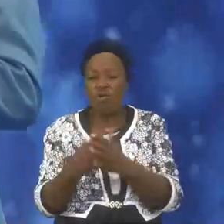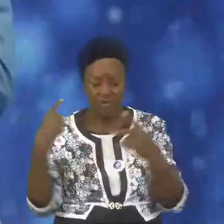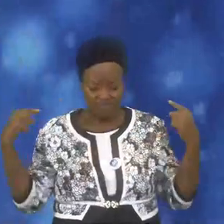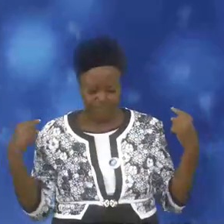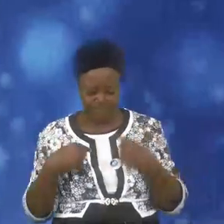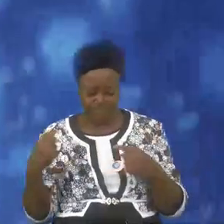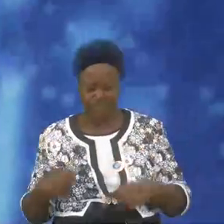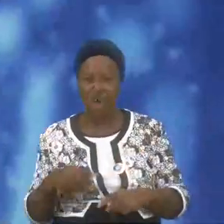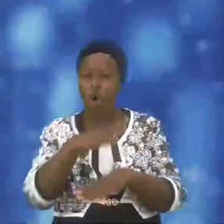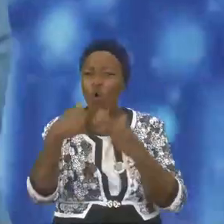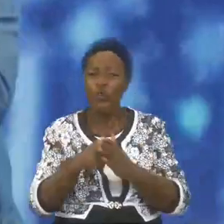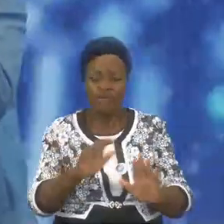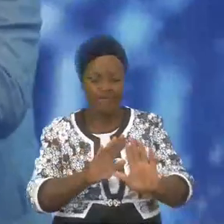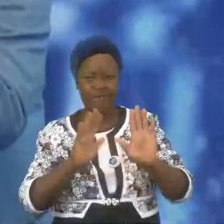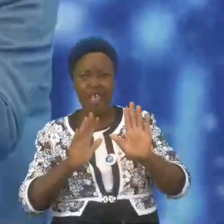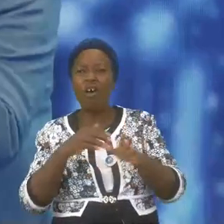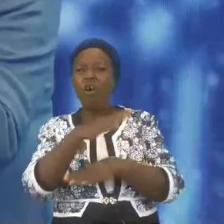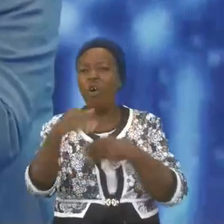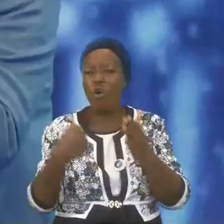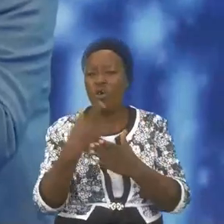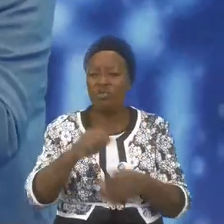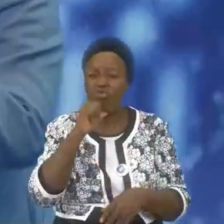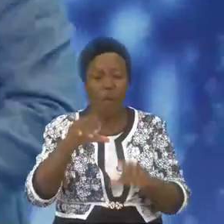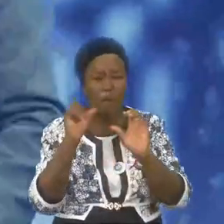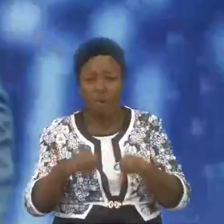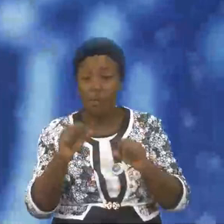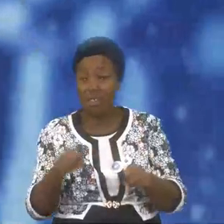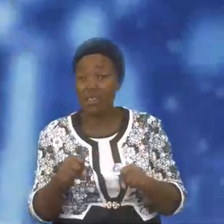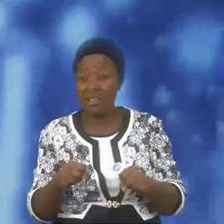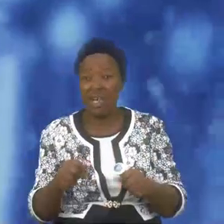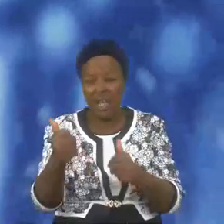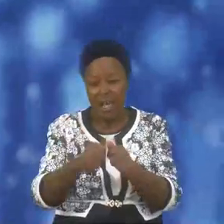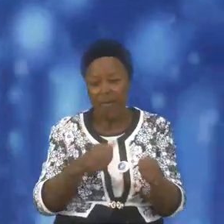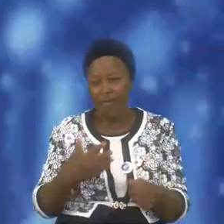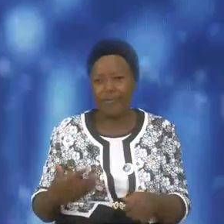Toutes les douleurs, toute la douleur, toutes les impossibilités.